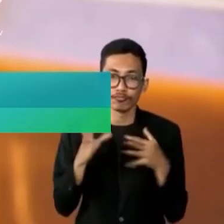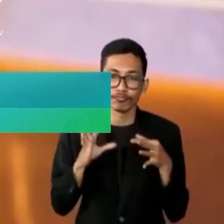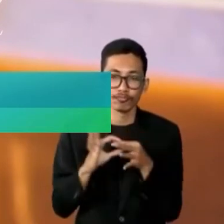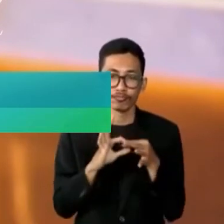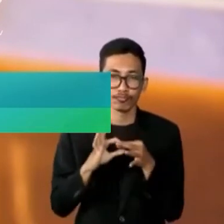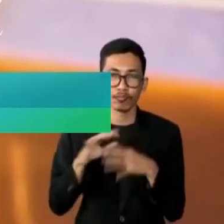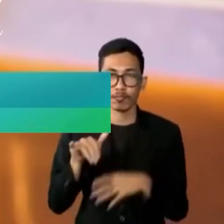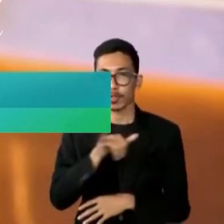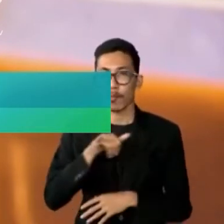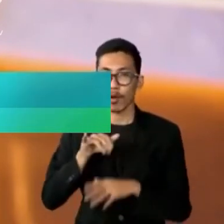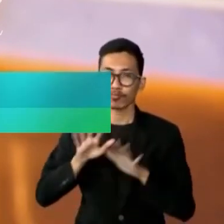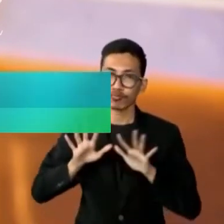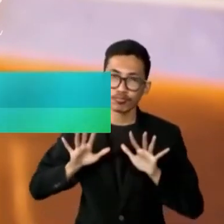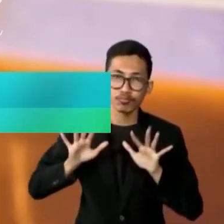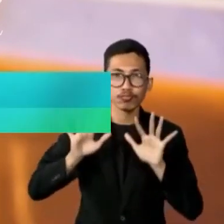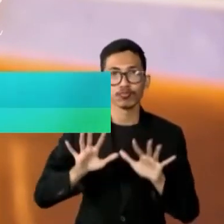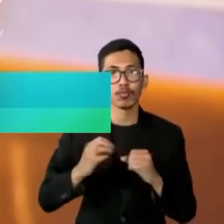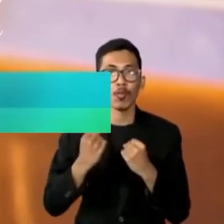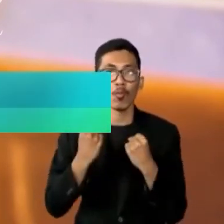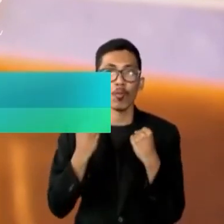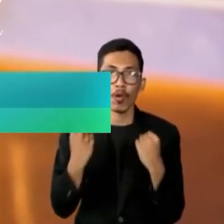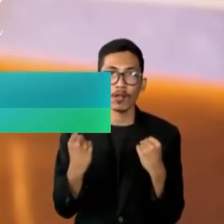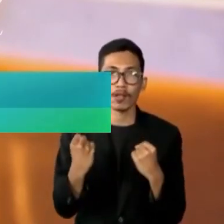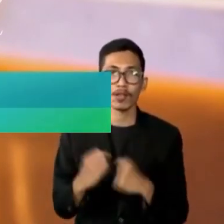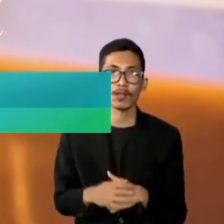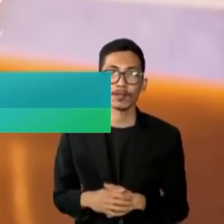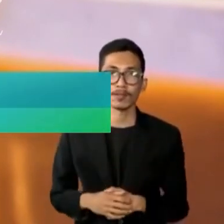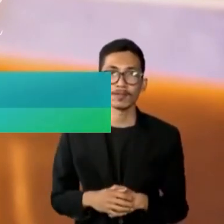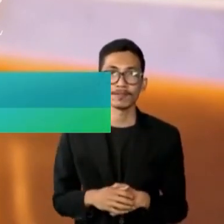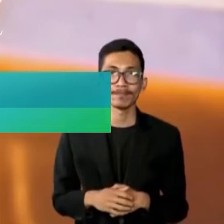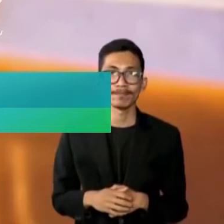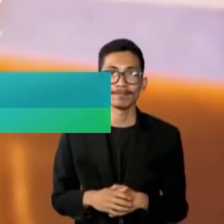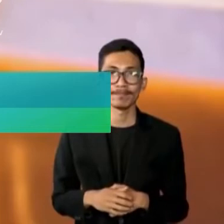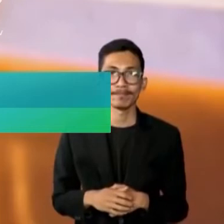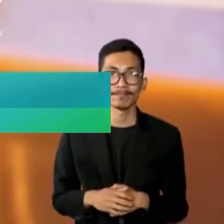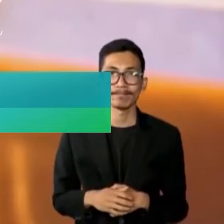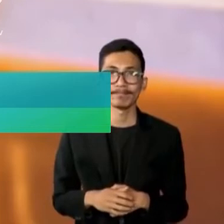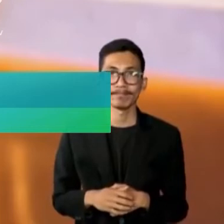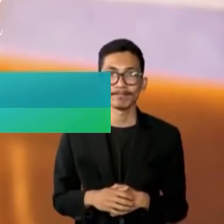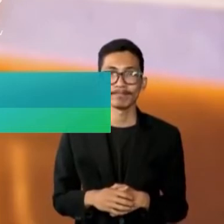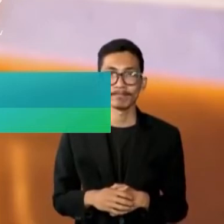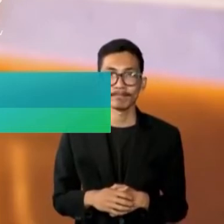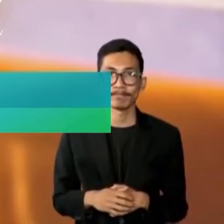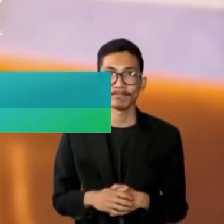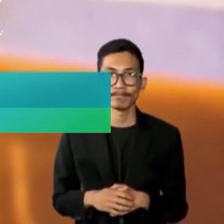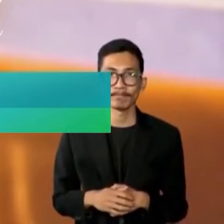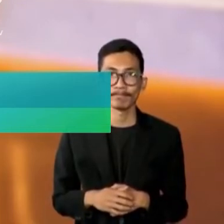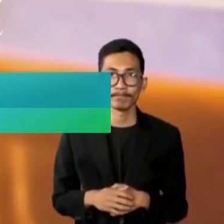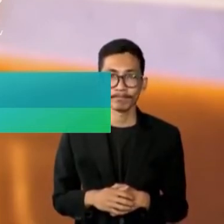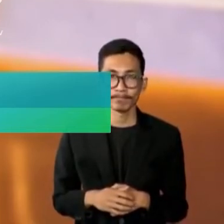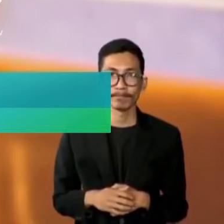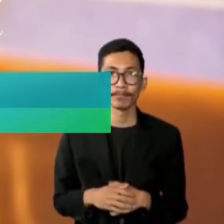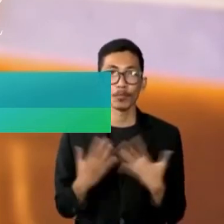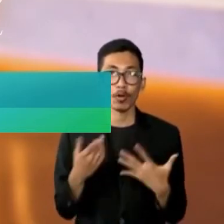kita semakin kuat, semakin kokoh, dan semakin tangguh, karena bangsa kita adalah bangsa pejuang, dan bangsa